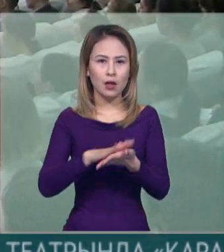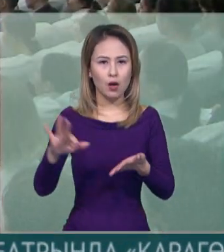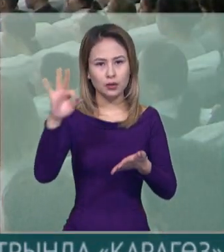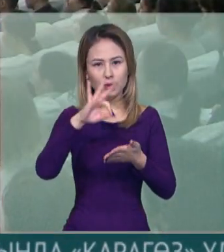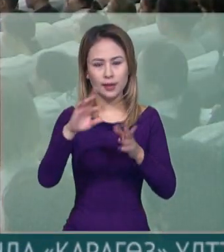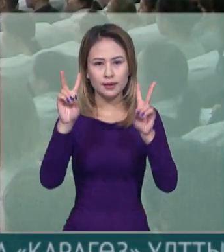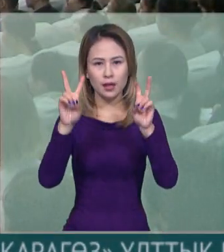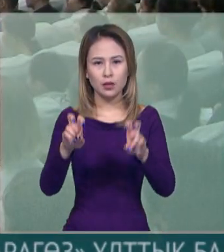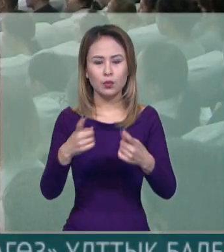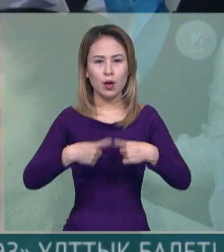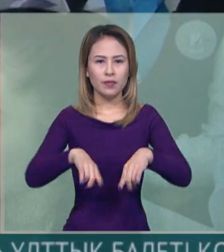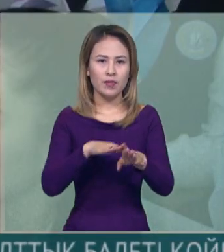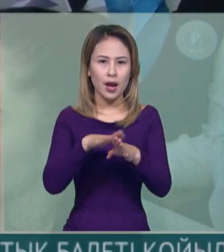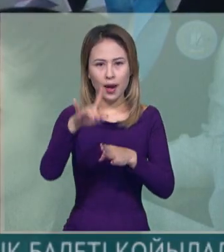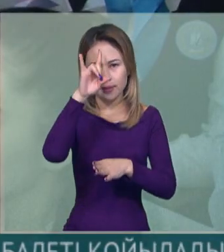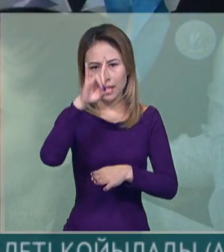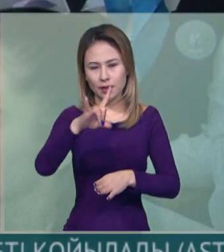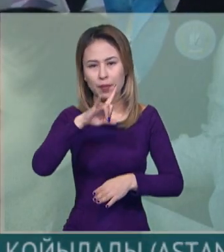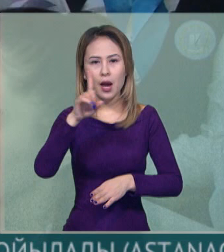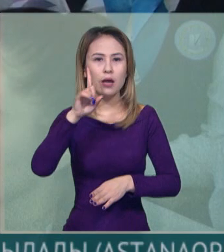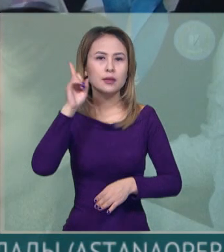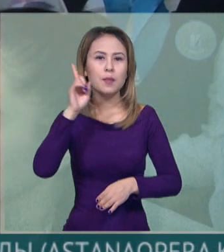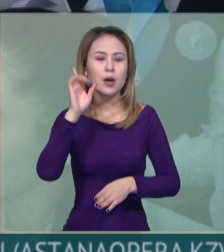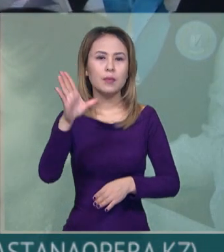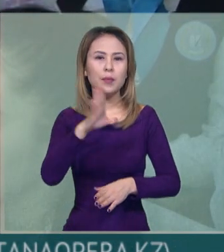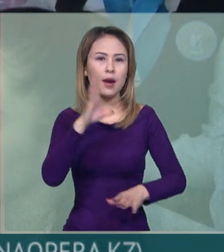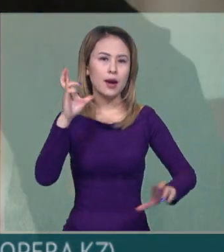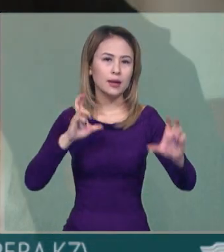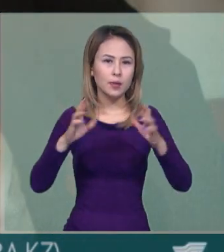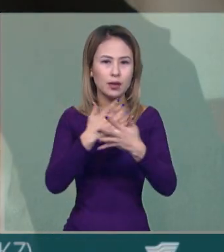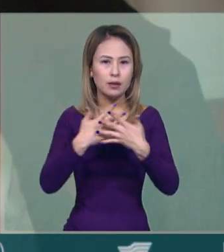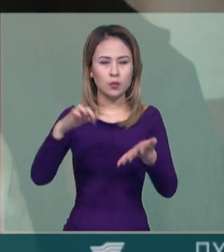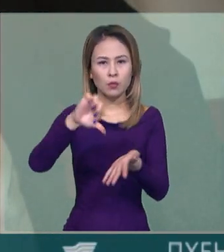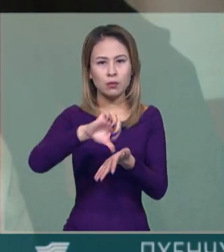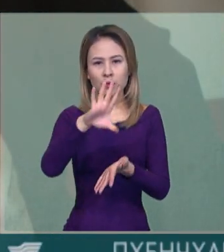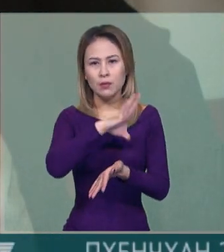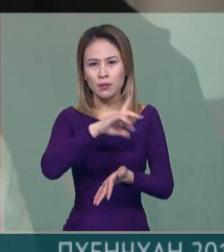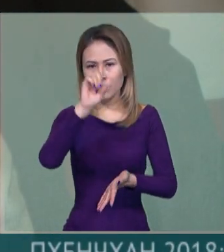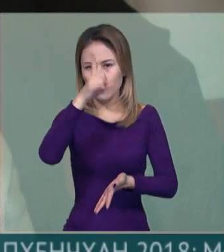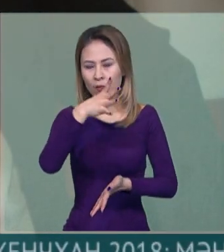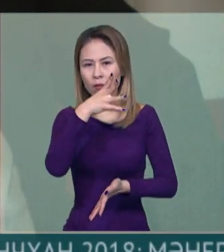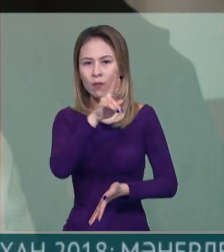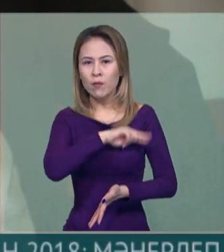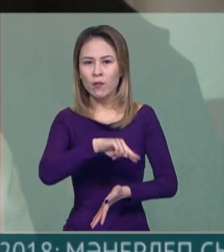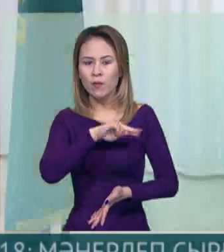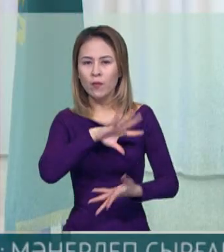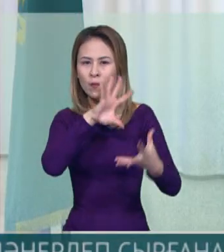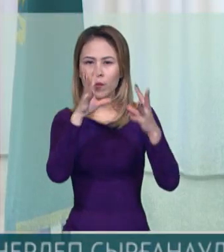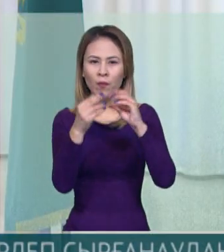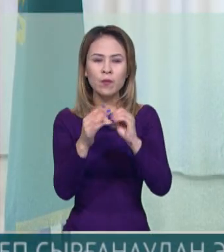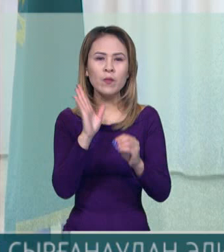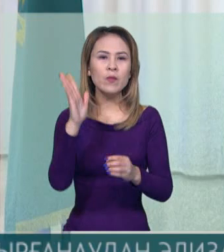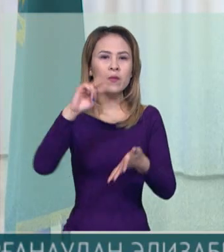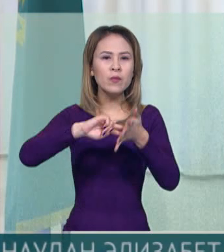іргетасы тақырыбында ұйымдастырылған шараға Қазақстан жас патриоттар академиясының мүшелері қатысты. Олар бір жыл бойғы жұмыстарын қорытындылап,